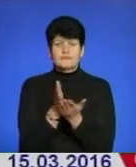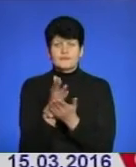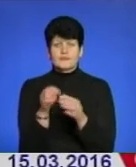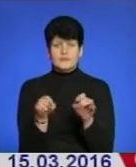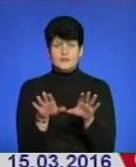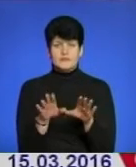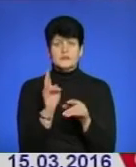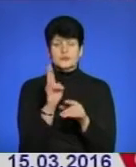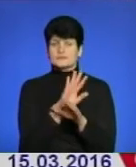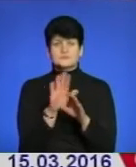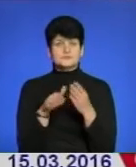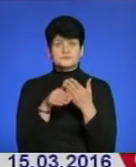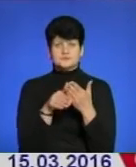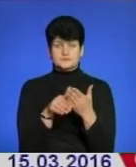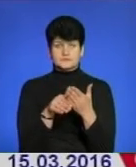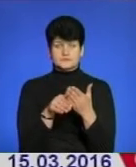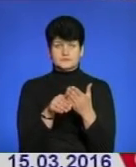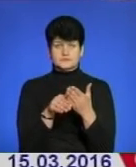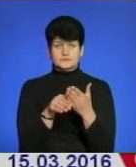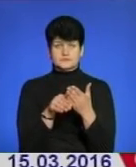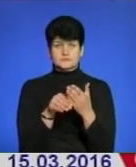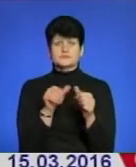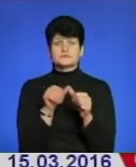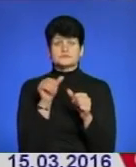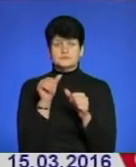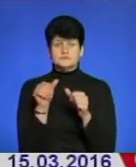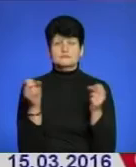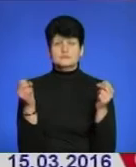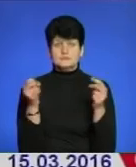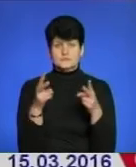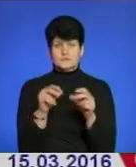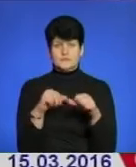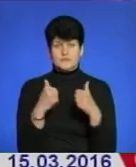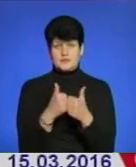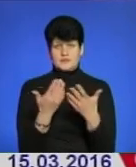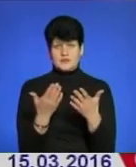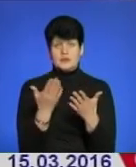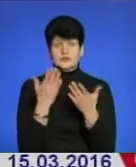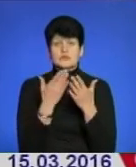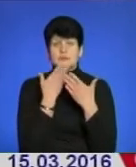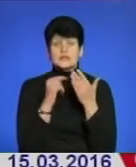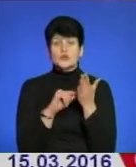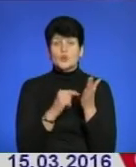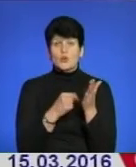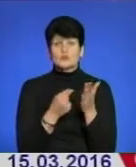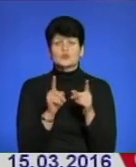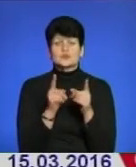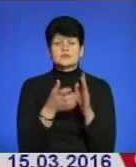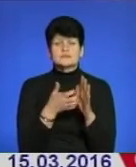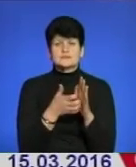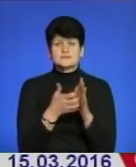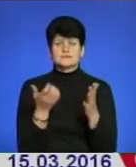вирішення. Вам ніхто не допоможе, я маю на увазі, крім фахового військового комісаріату. Якщо у вас якихось довідок немає,